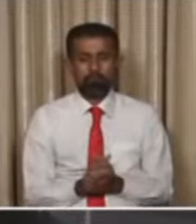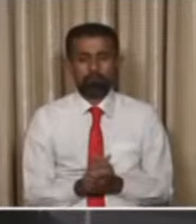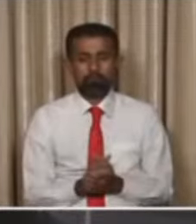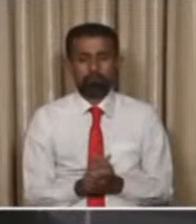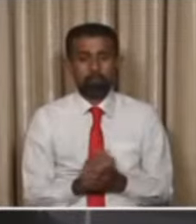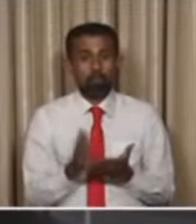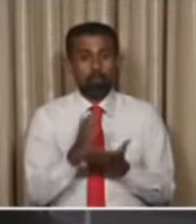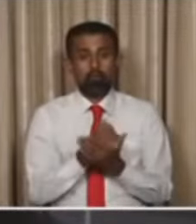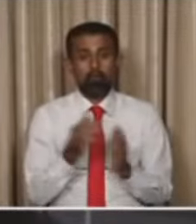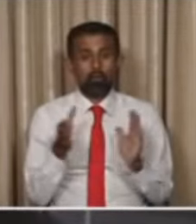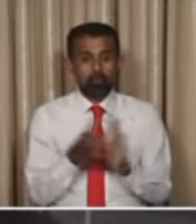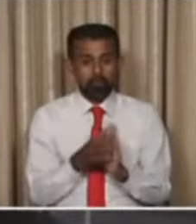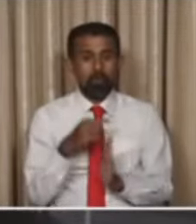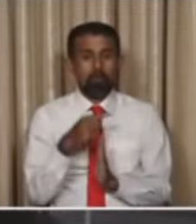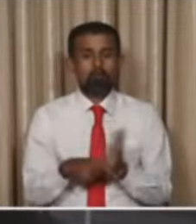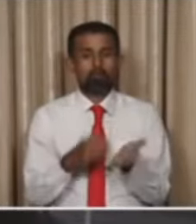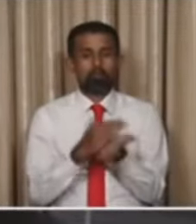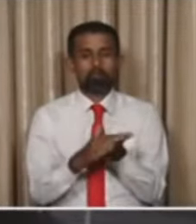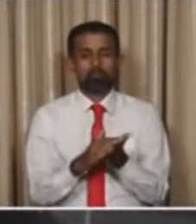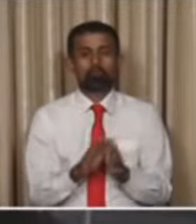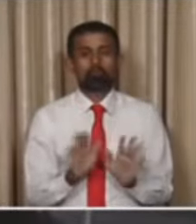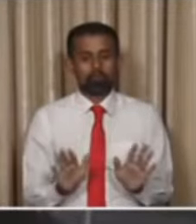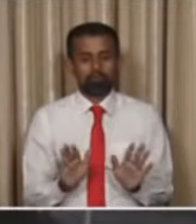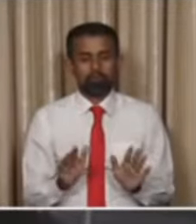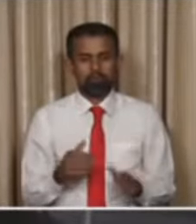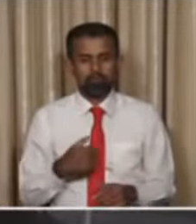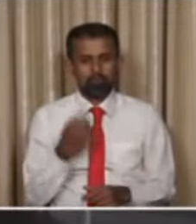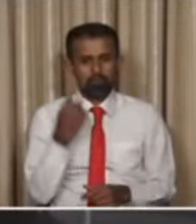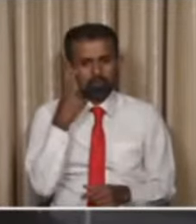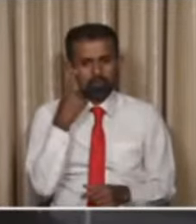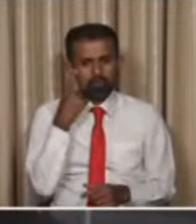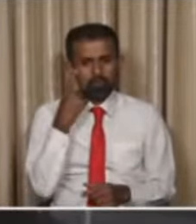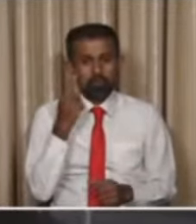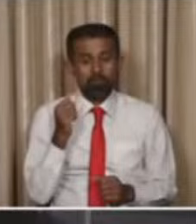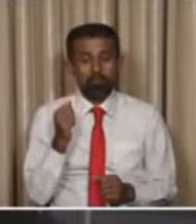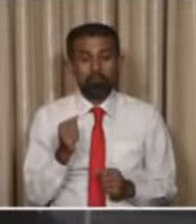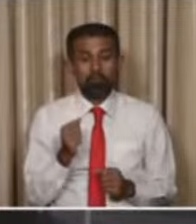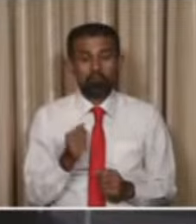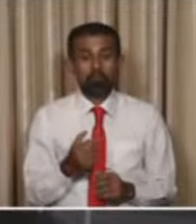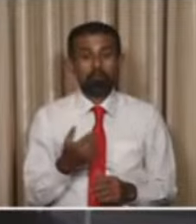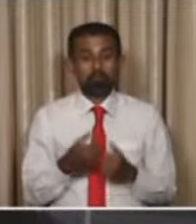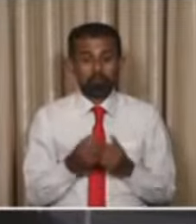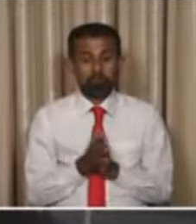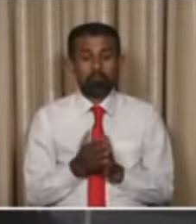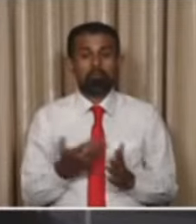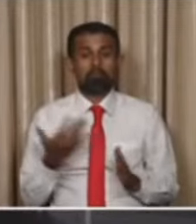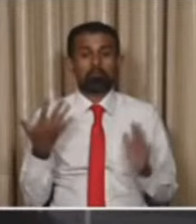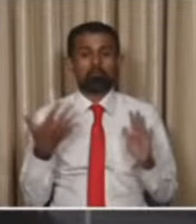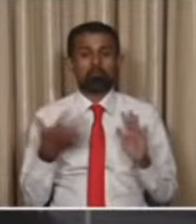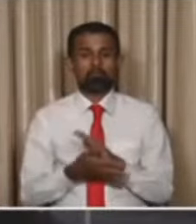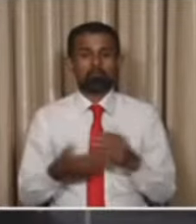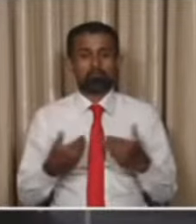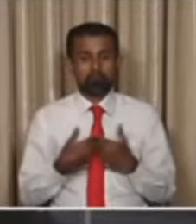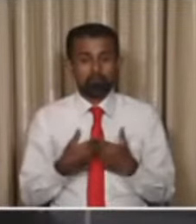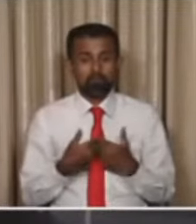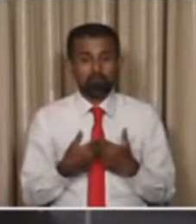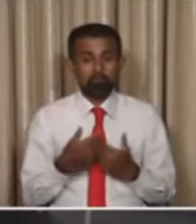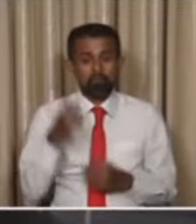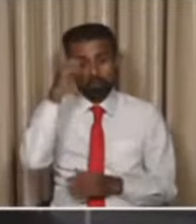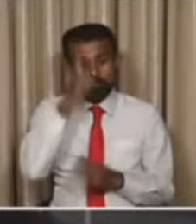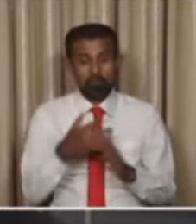ඔක්කොමලා එකතු වුණා රට වෙනුවෙන්. ඒ නිසා මේක මම හිතන්නේ දුවන්න උනේ කර්මය නිසා. මගේ මතය නම් දේව කර්මය.